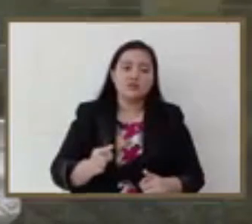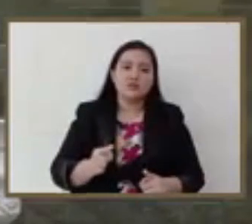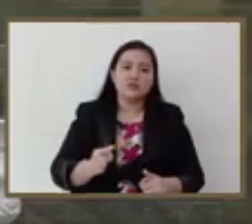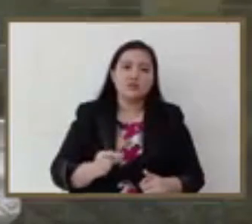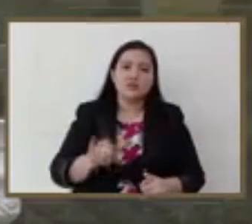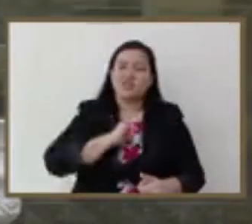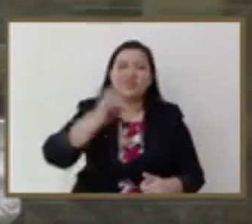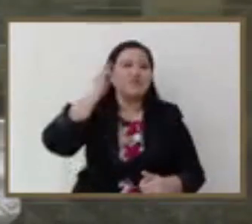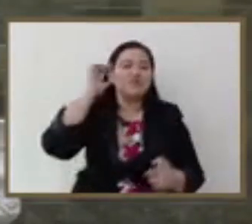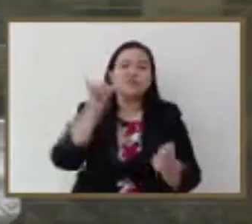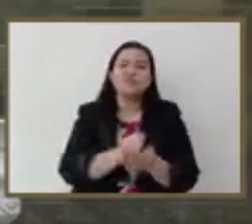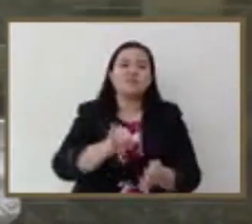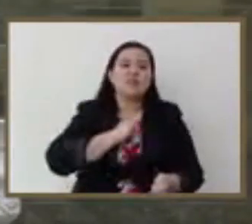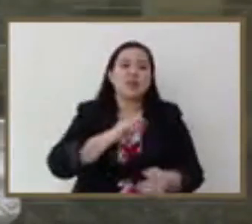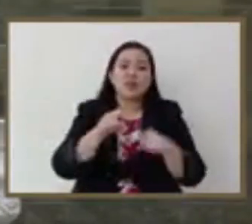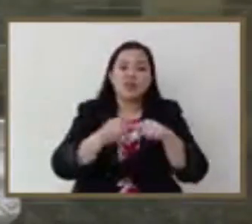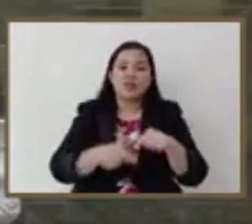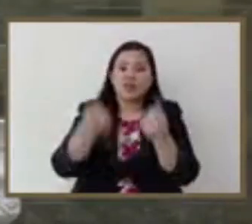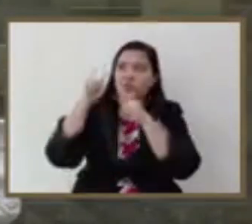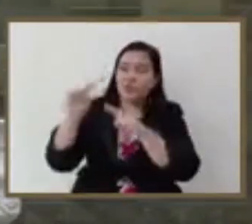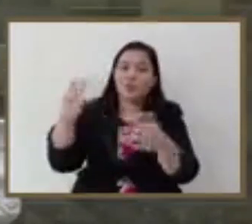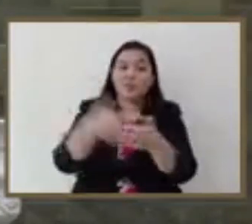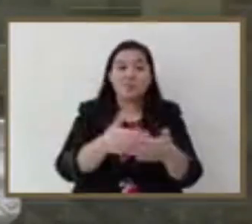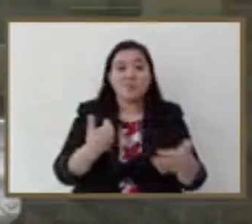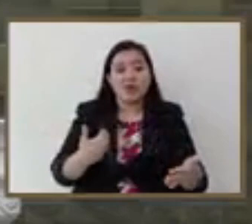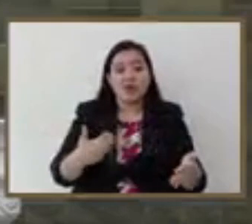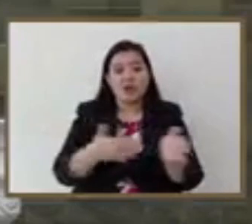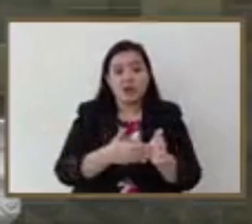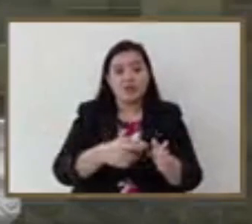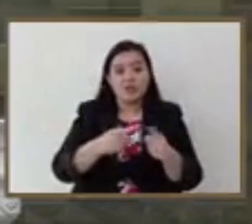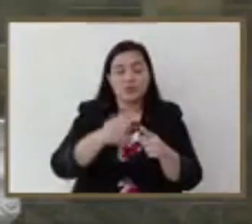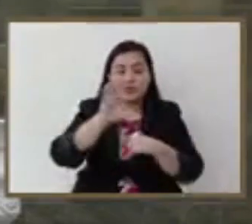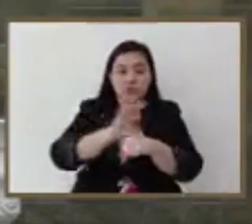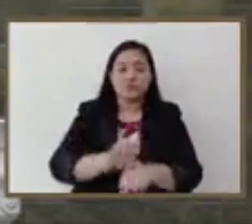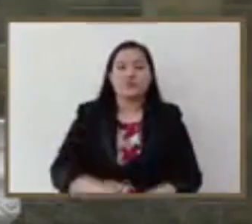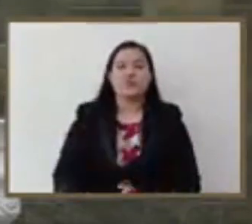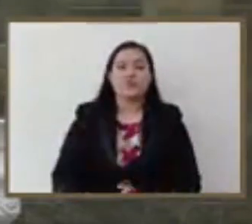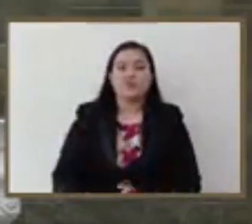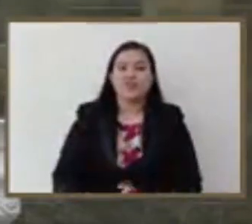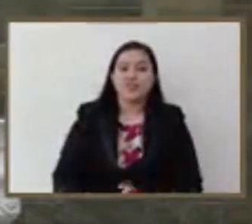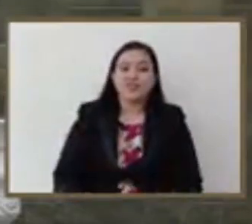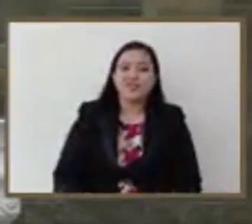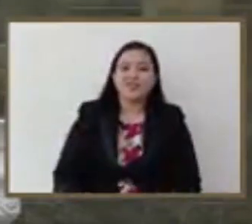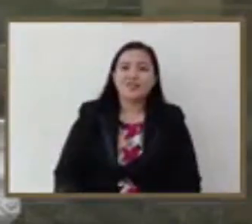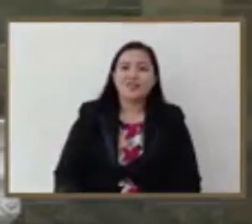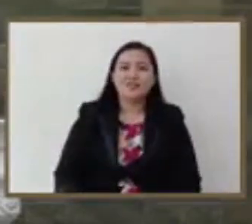church. Sabi ko sa kanya, mabuti na lang nakabalik ka bago bumalik ang Panginoon.